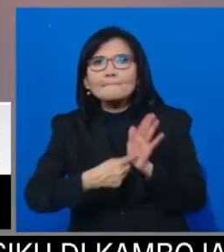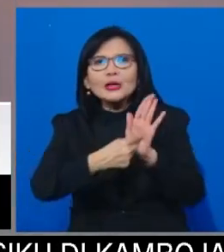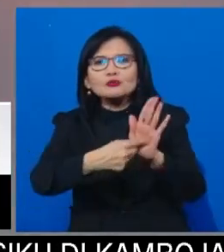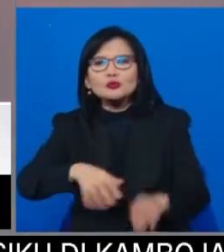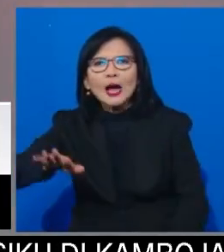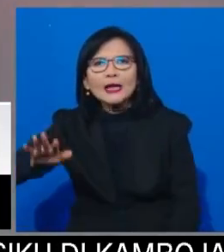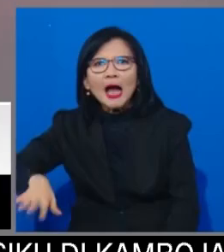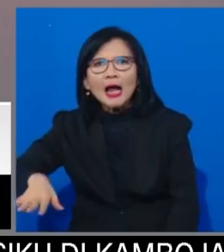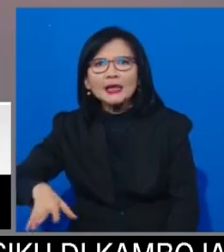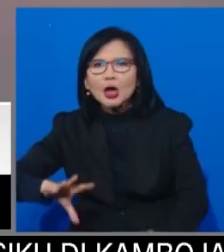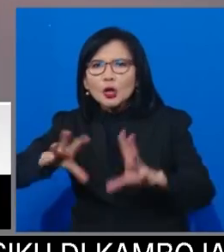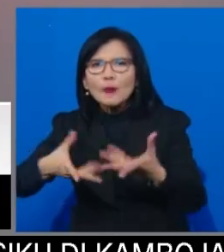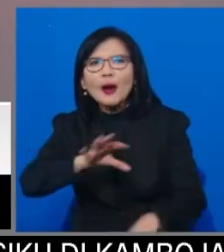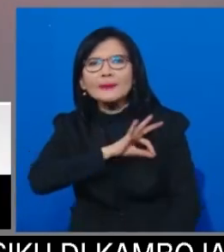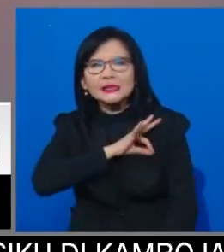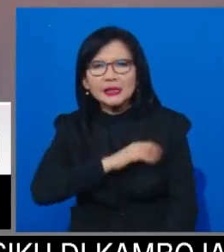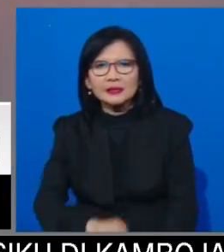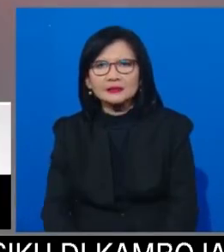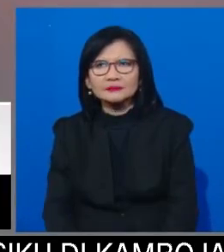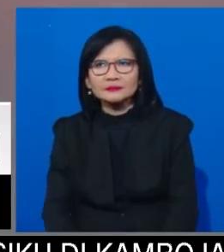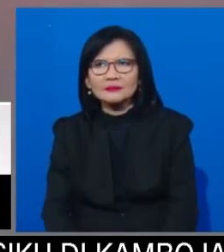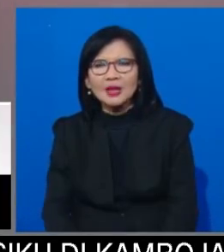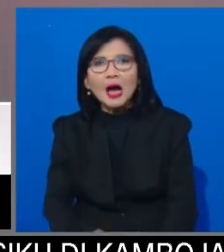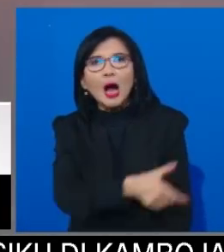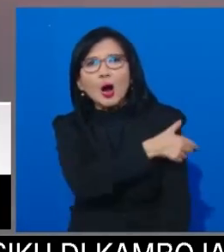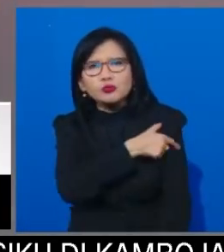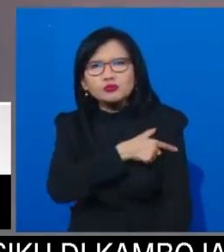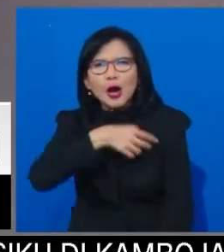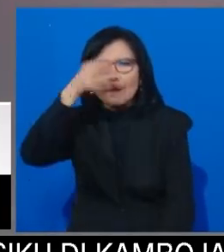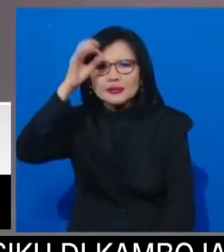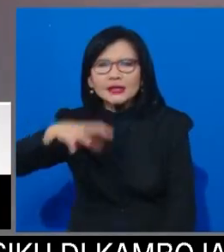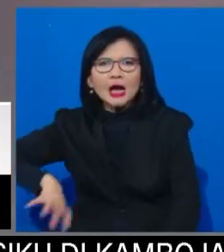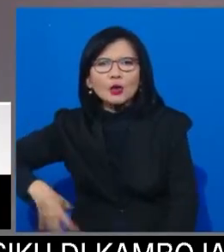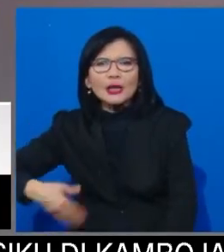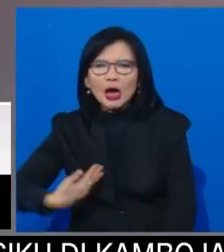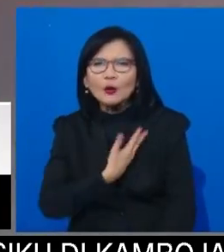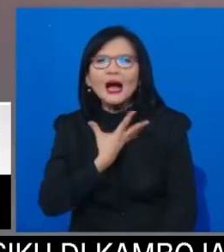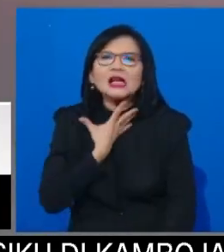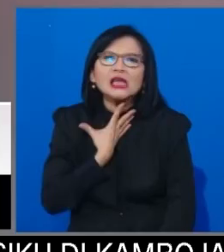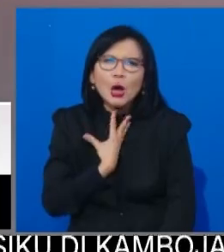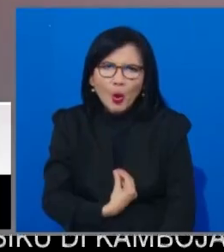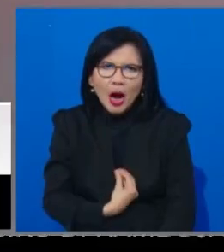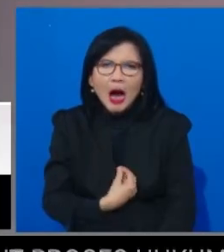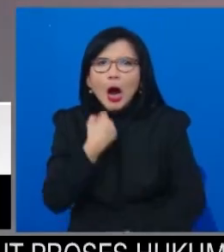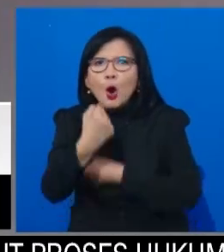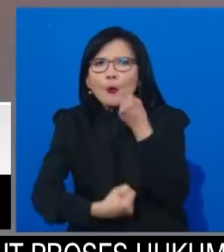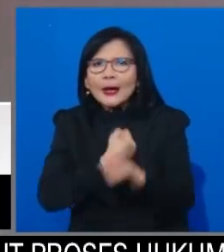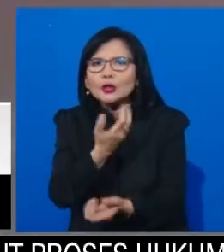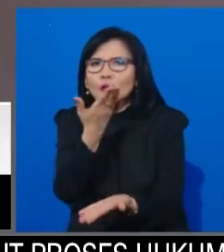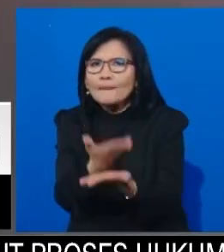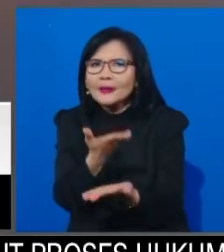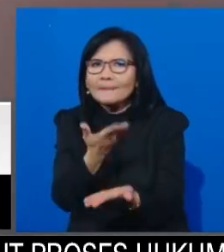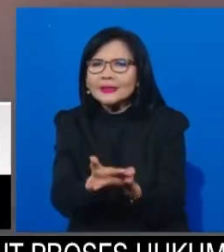rombongan Presiden Joko Widodo. Perlakuan aparat ini membuat keluarga korban kecewa karena upayanya untuk menagih